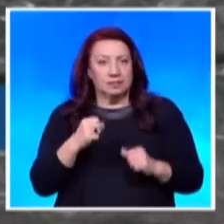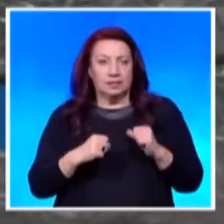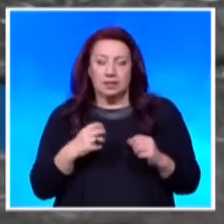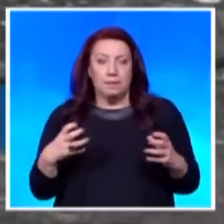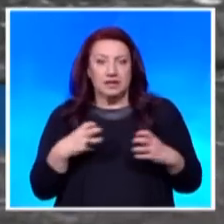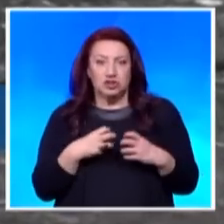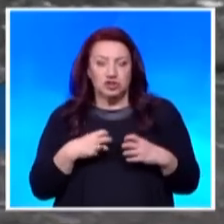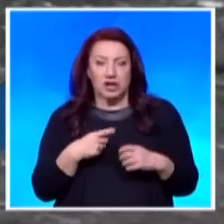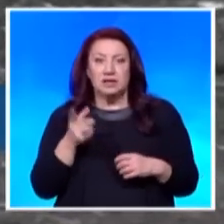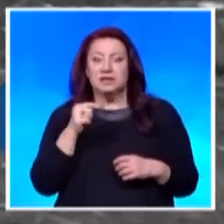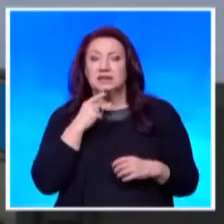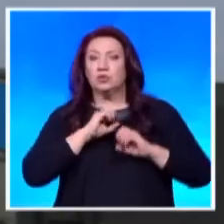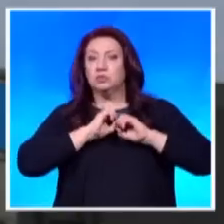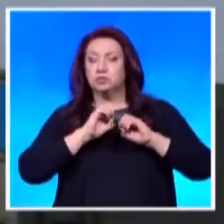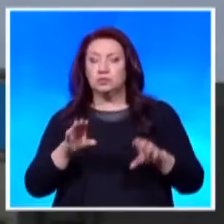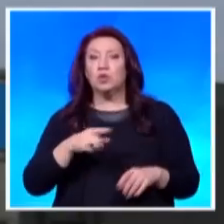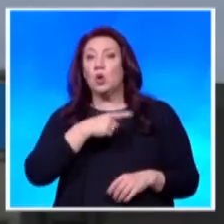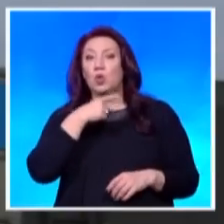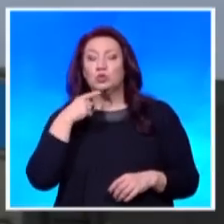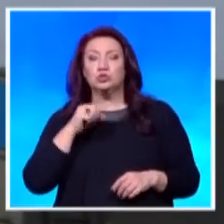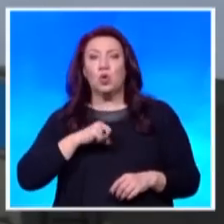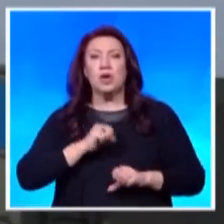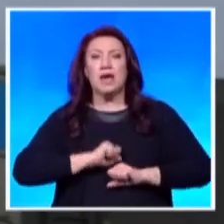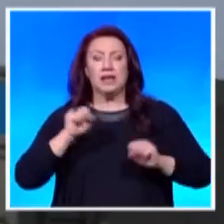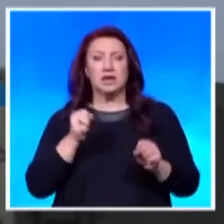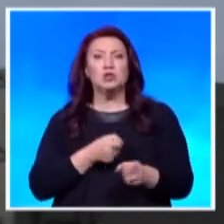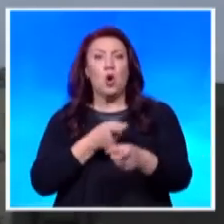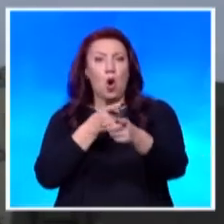на руско ядрено оръжие в Беларус.